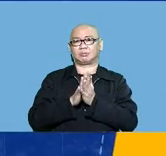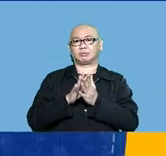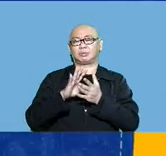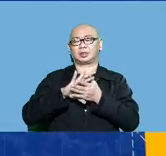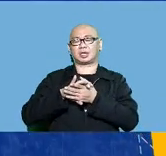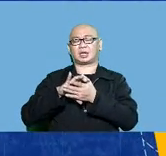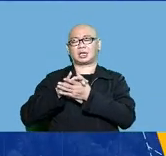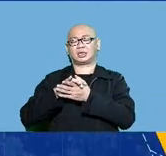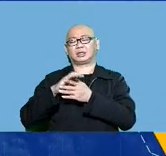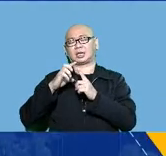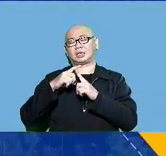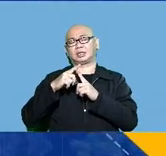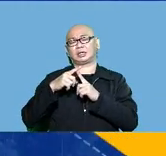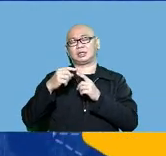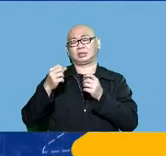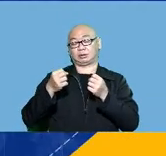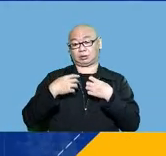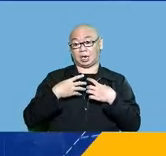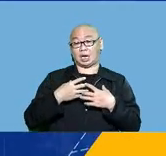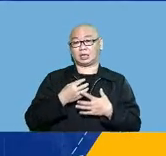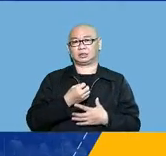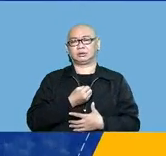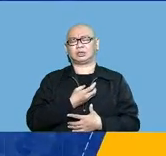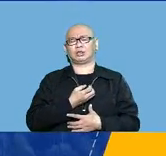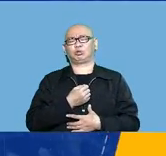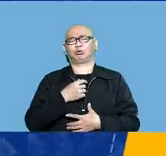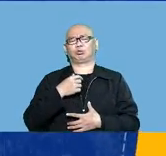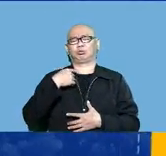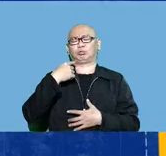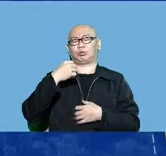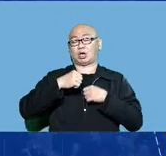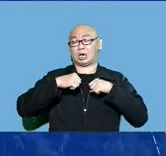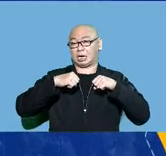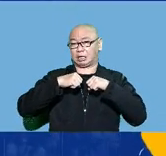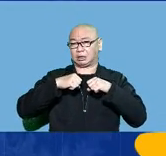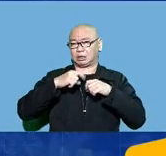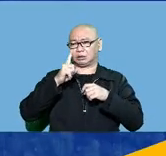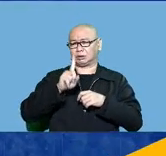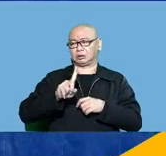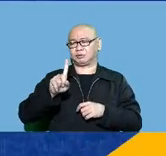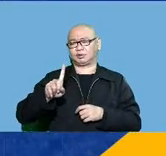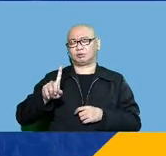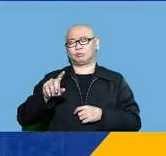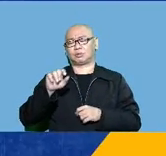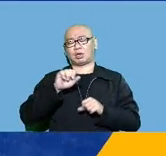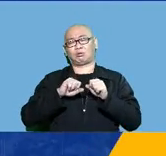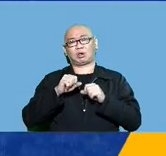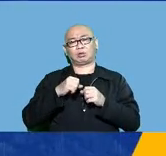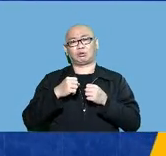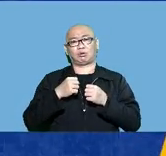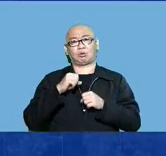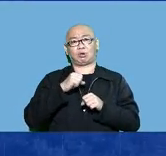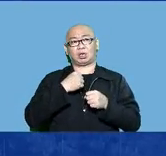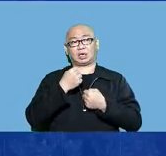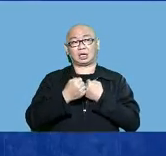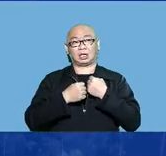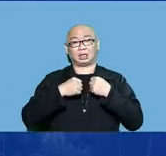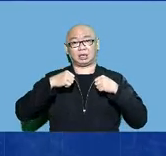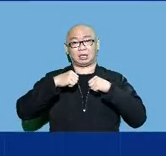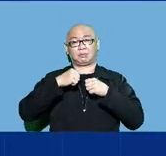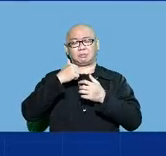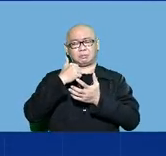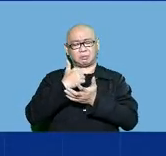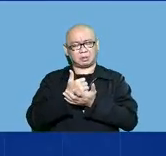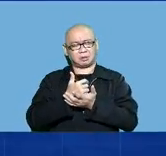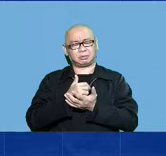tanda-tanda serangan jantung mendadak pada saat olahraga pada setiap individu serta melakukan olahraga secara baik, secara benar, teratur